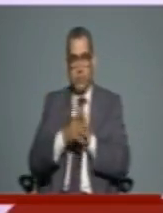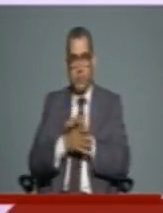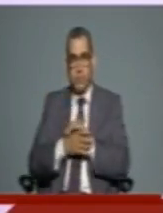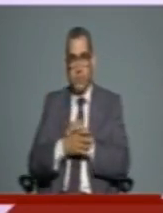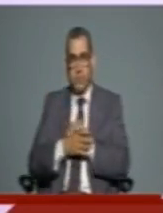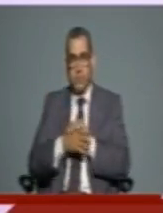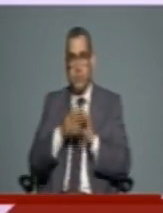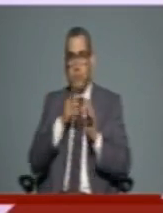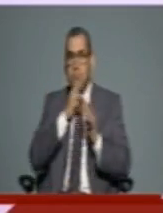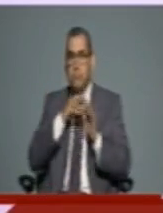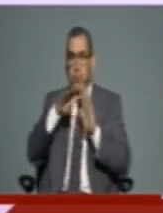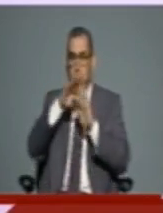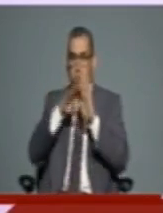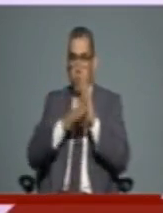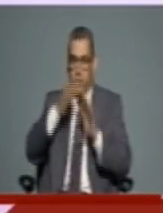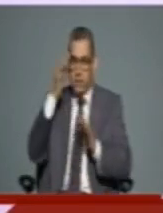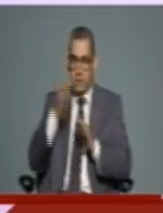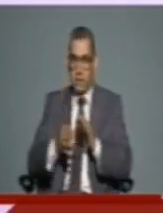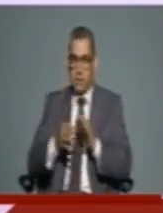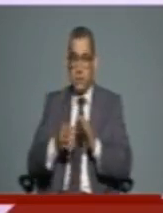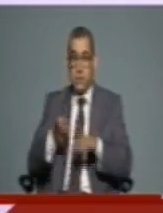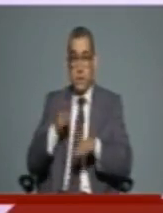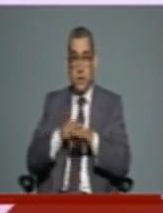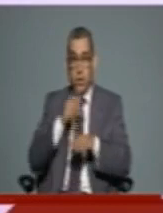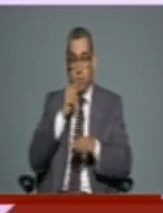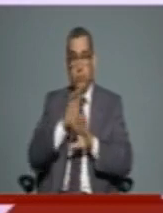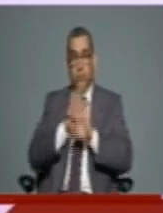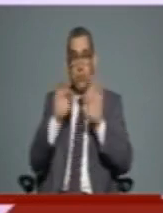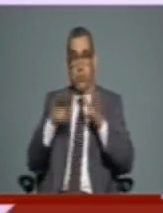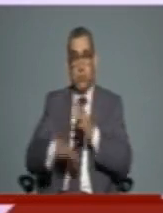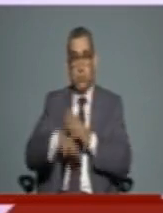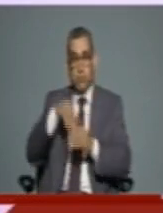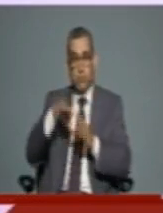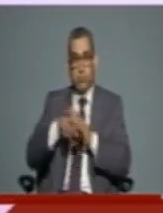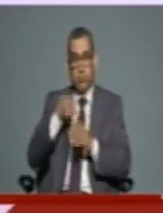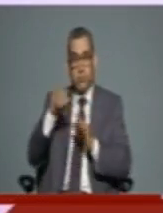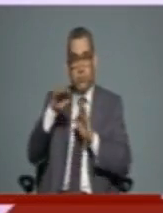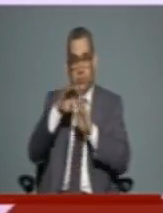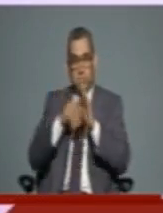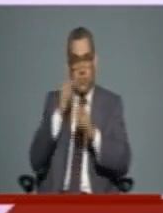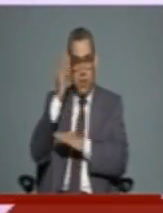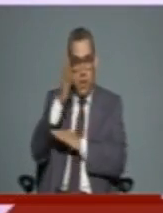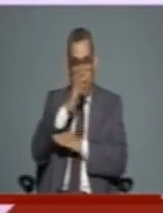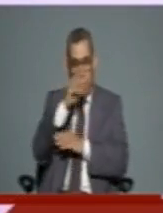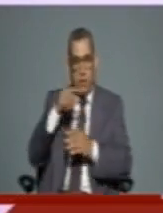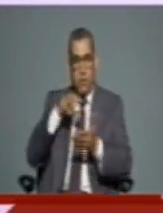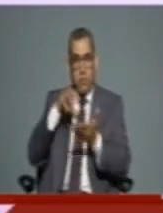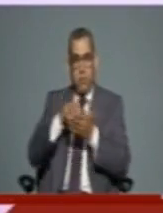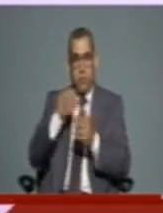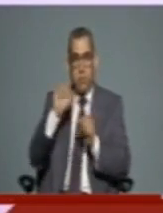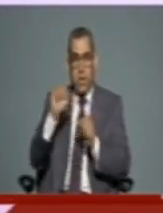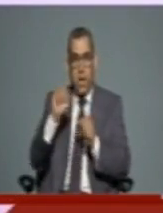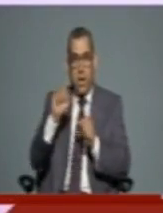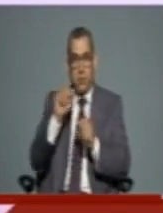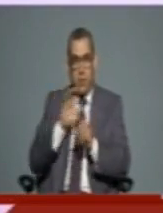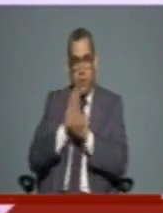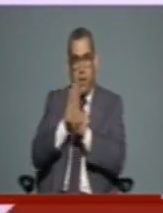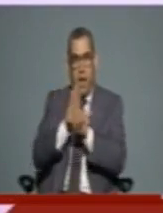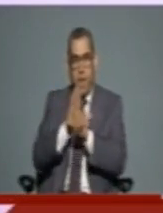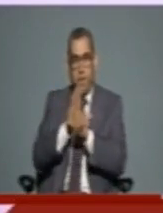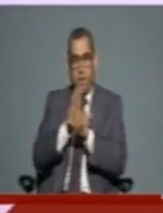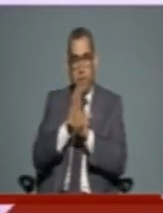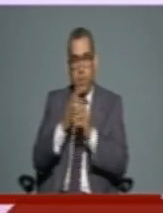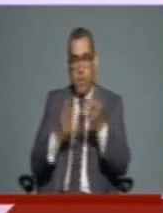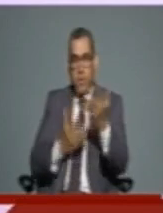ومنضبط. وبالتالي تم عمل في إطار الخطة الاستراتيجية لدعم التجارة